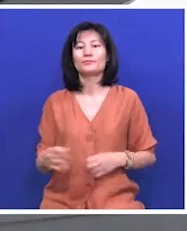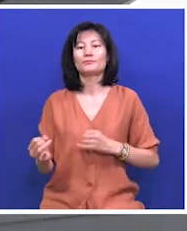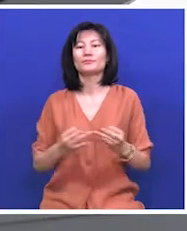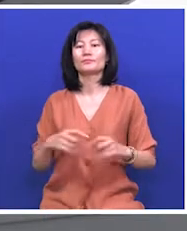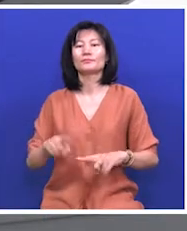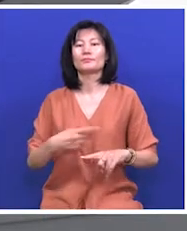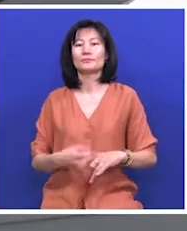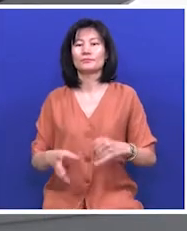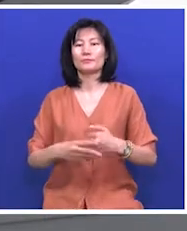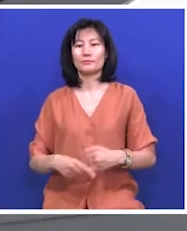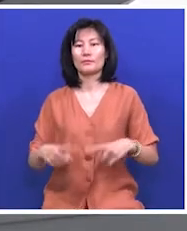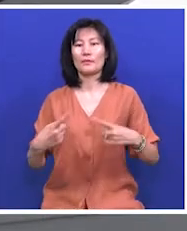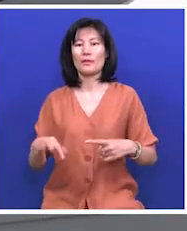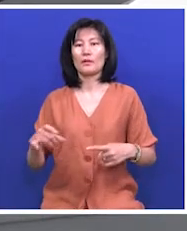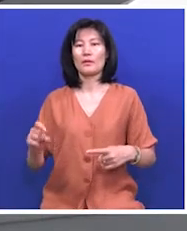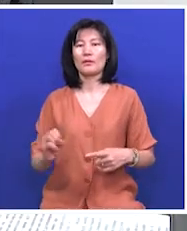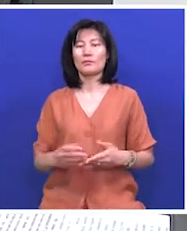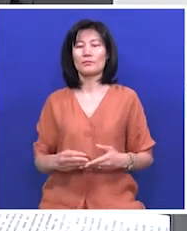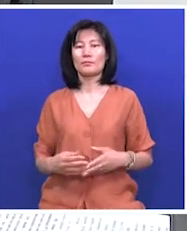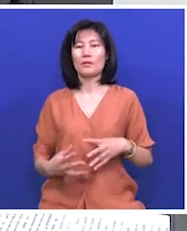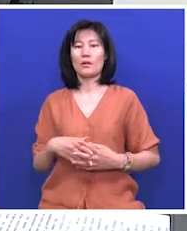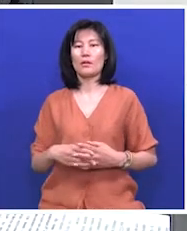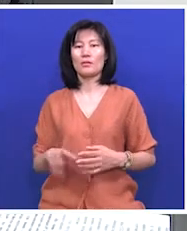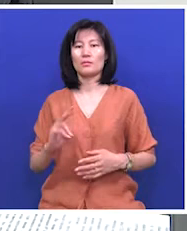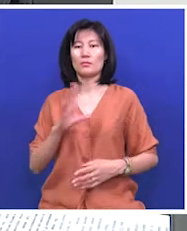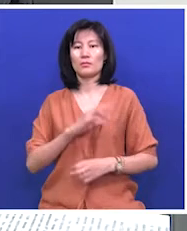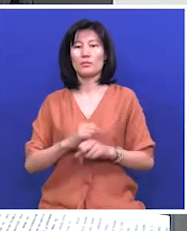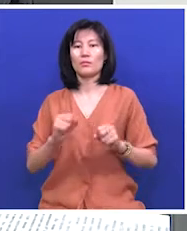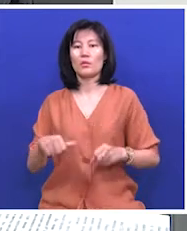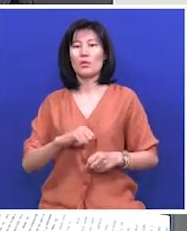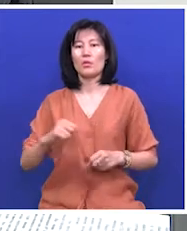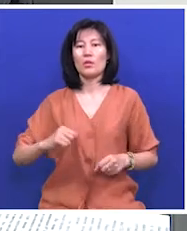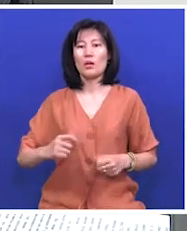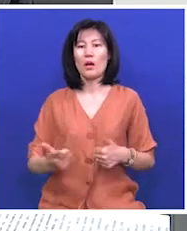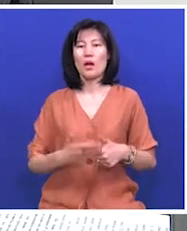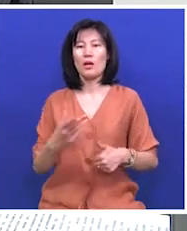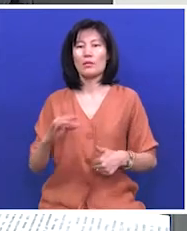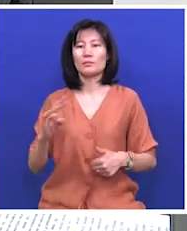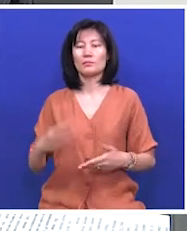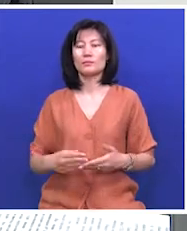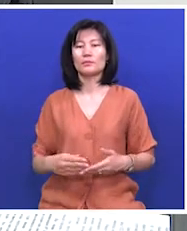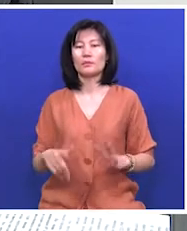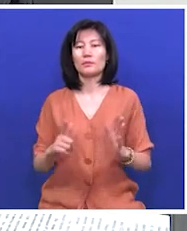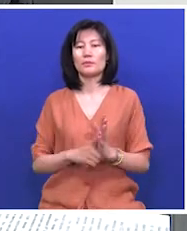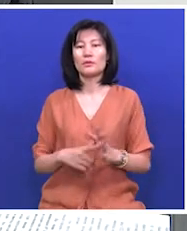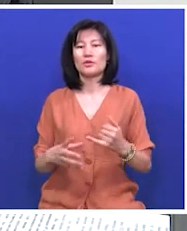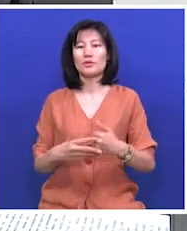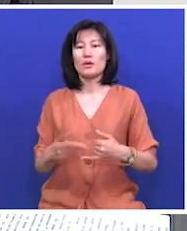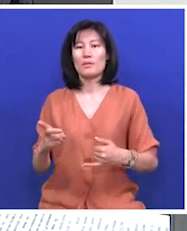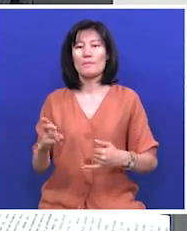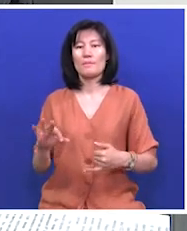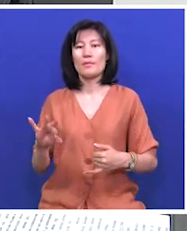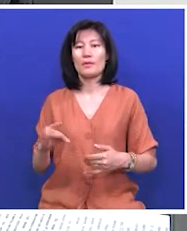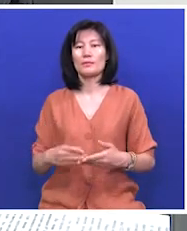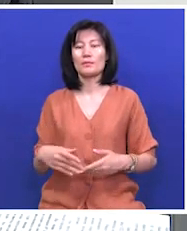жүйесі деген. Ол жерде әрбір шаруашылық, ауыл шаруашылық тауар өндіруші өзінің атына тіркелген жер